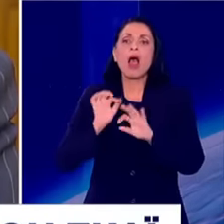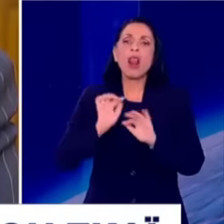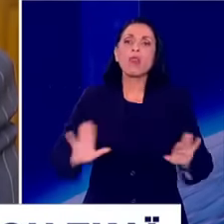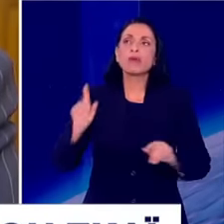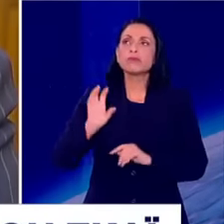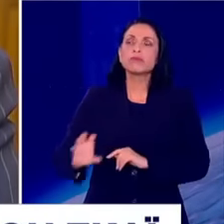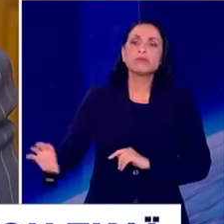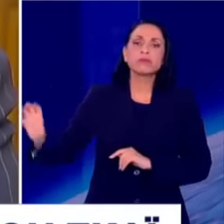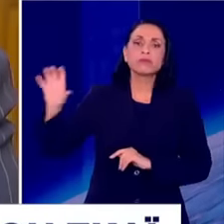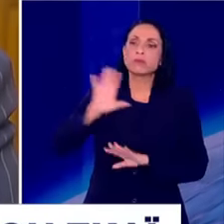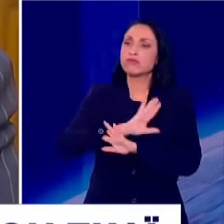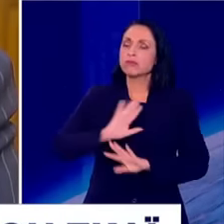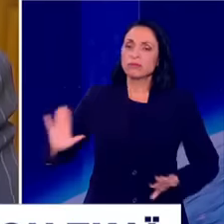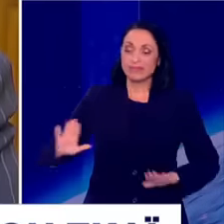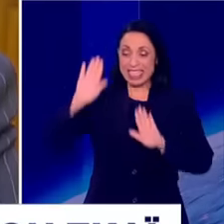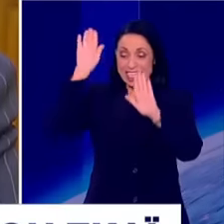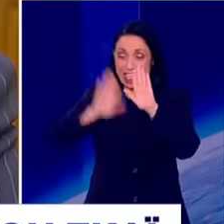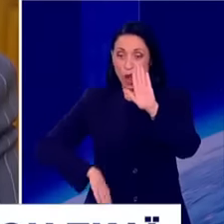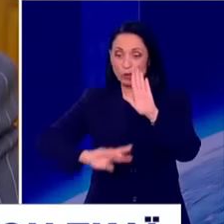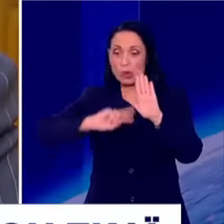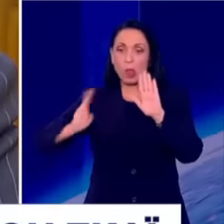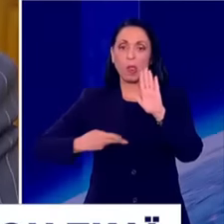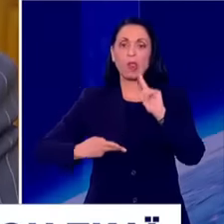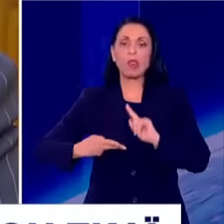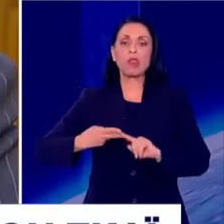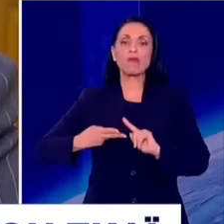στις χώρες, είναι δεύτερη από τον πάτο,